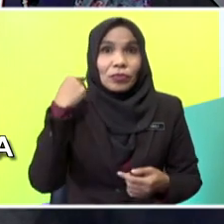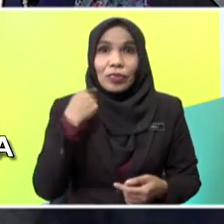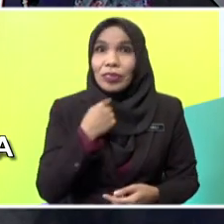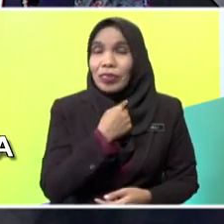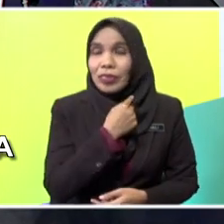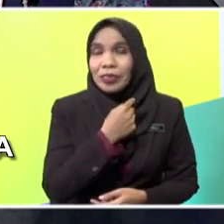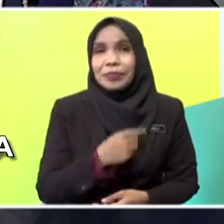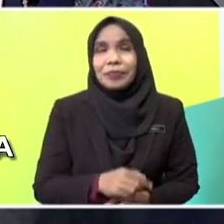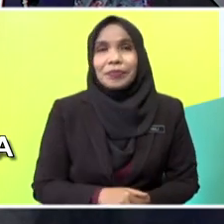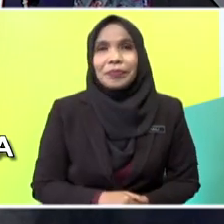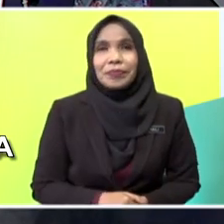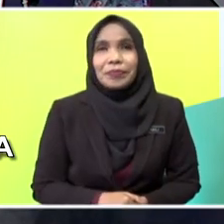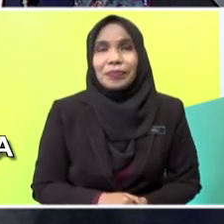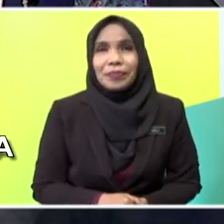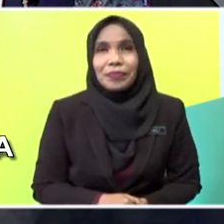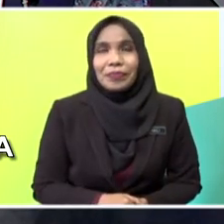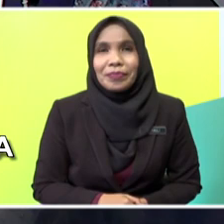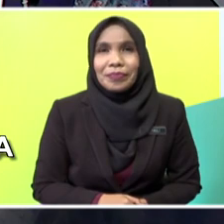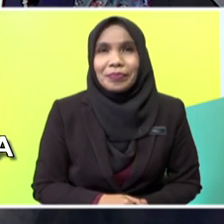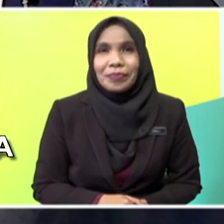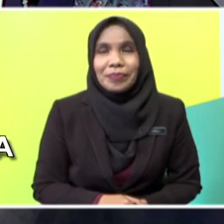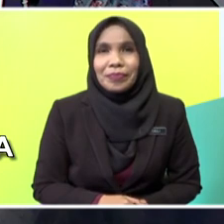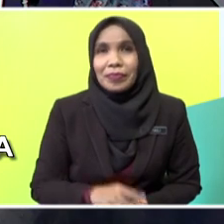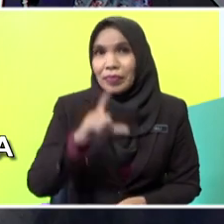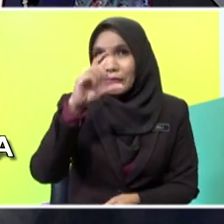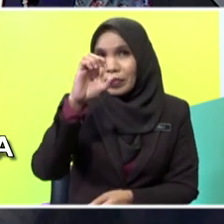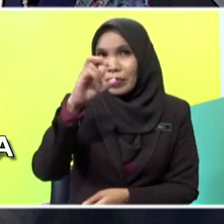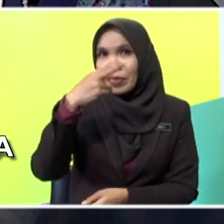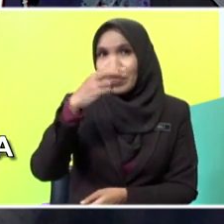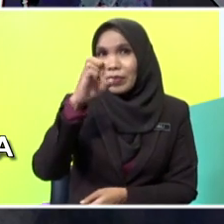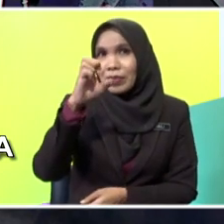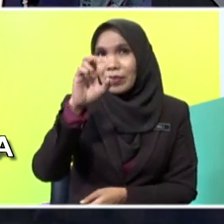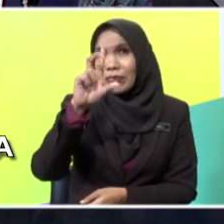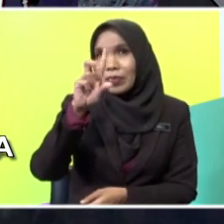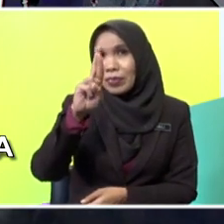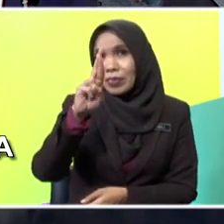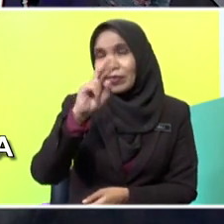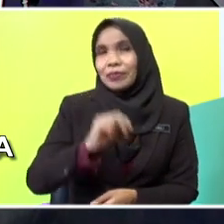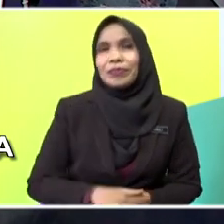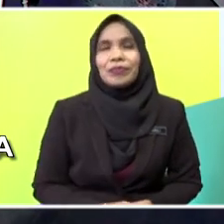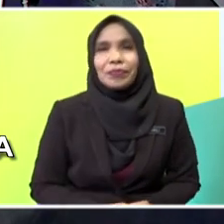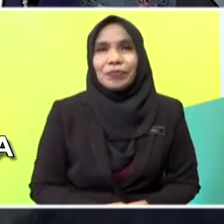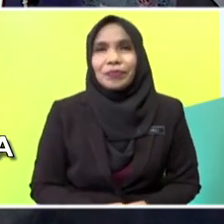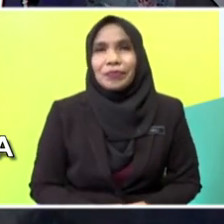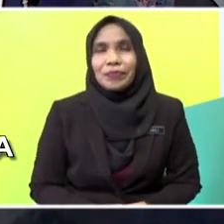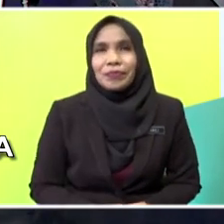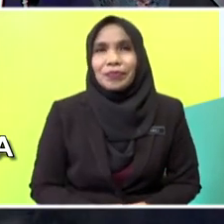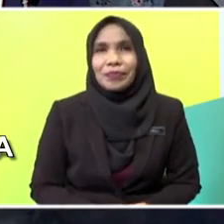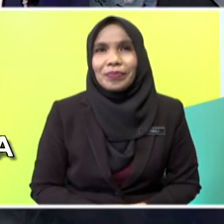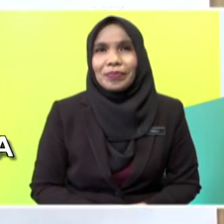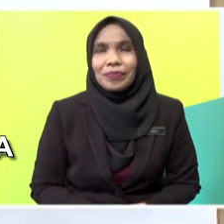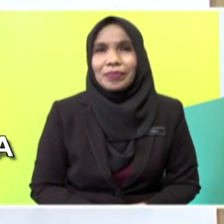okey. Leher ni dia ada dua. Okey. N2, N1, L1, L2.